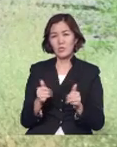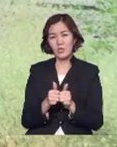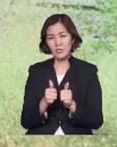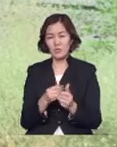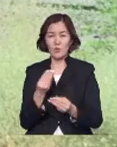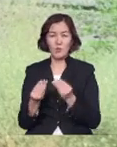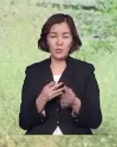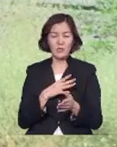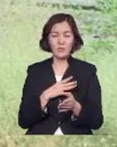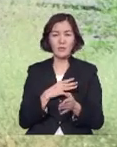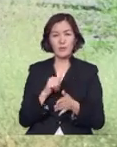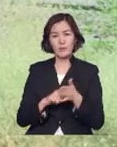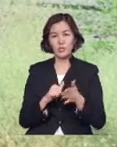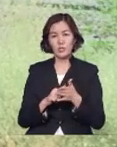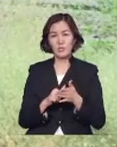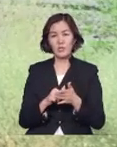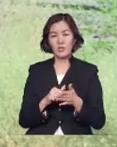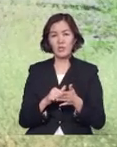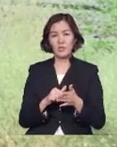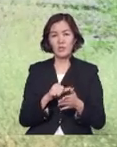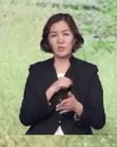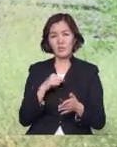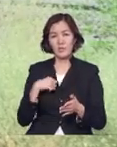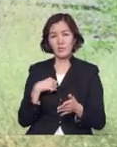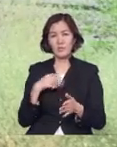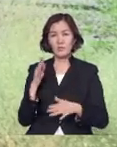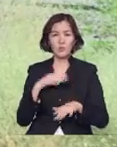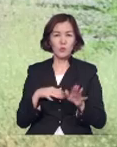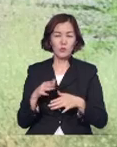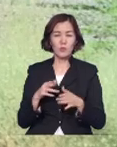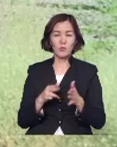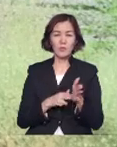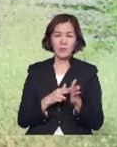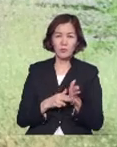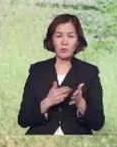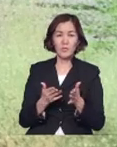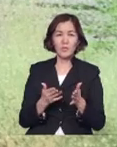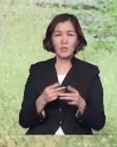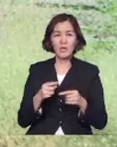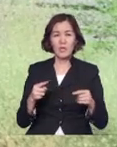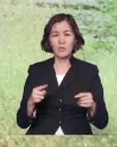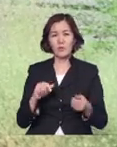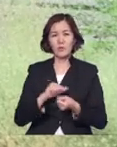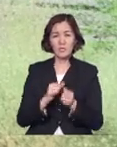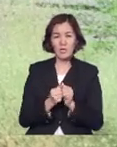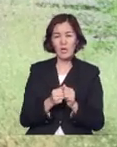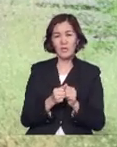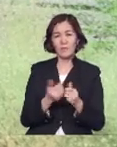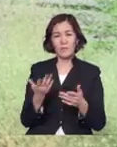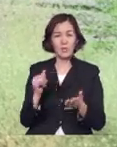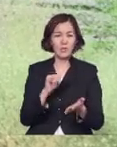жаңағы оқушылардың қараусыз жүруі, суға шомылып және темір жолға неше түрлі заттарды қойып кету